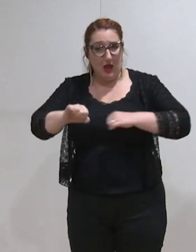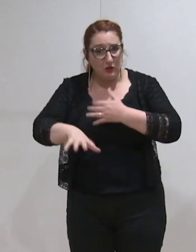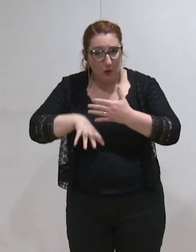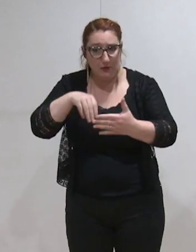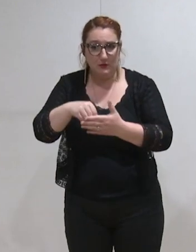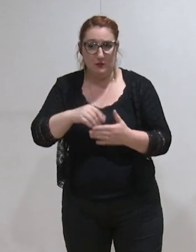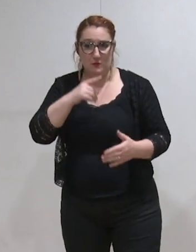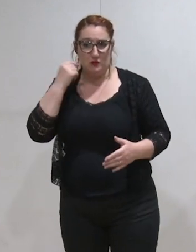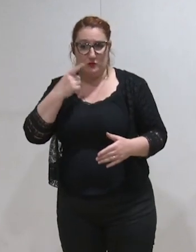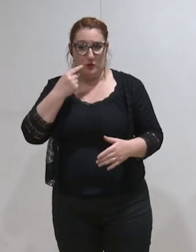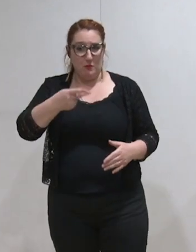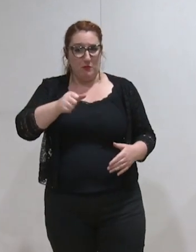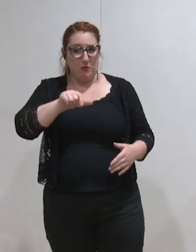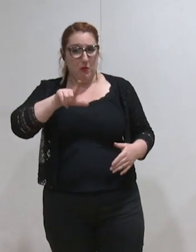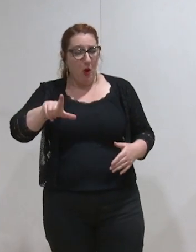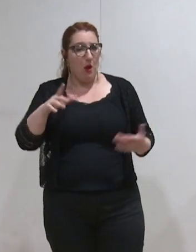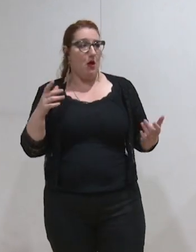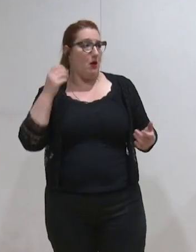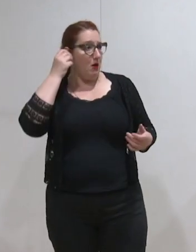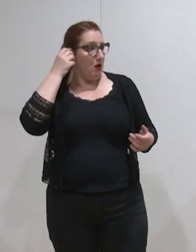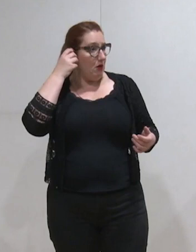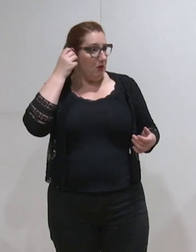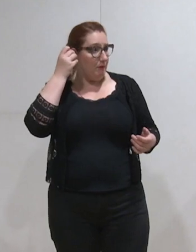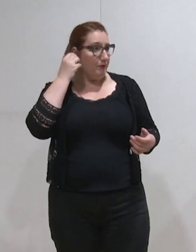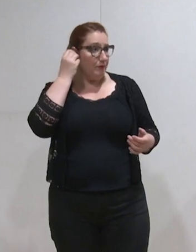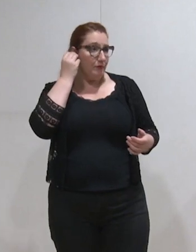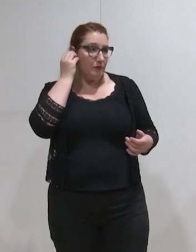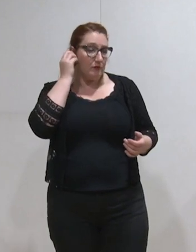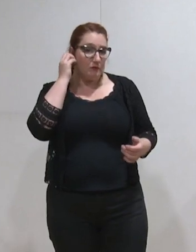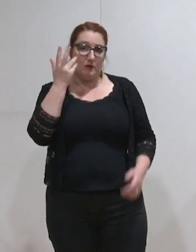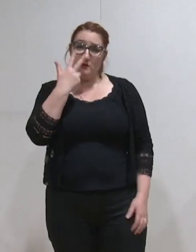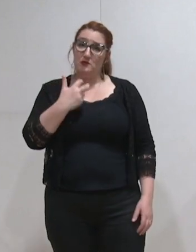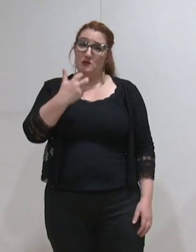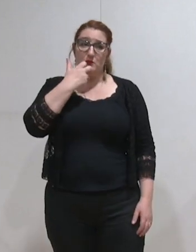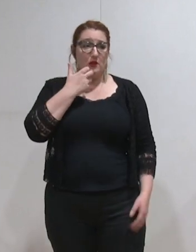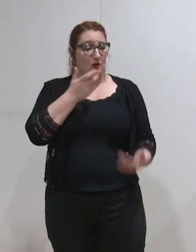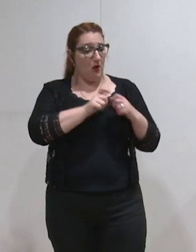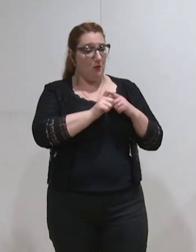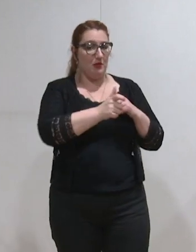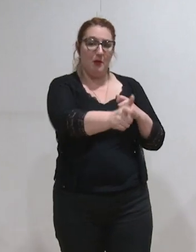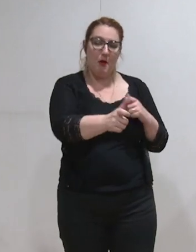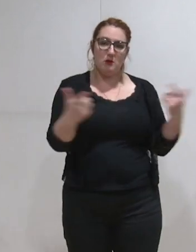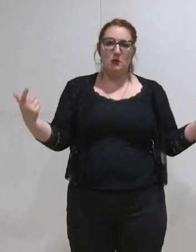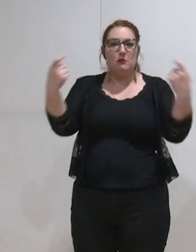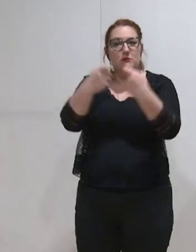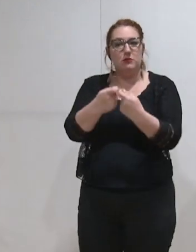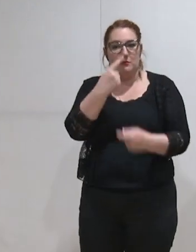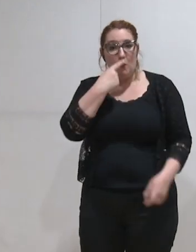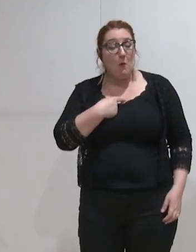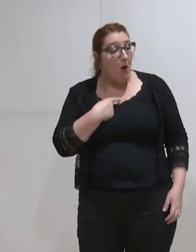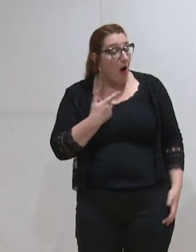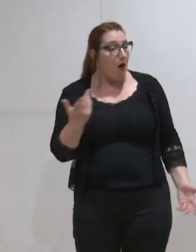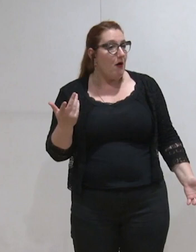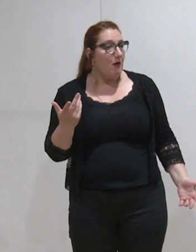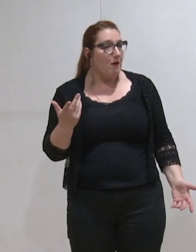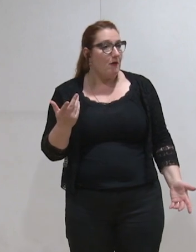Paul la citoyenneté si c'est pas un sens cette démarche là j'aime bien savoir laquelle depuis